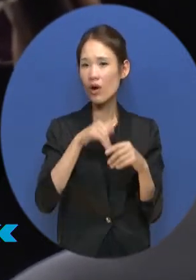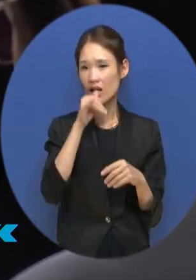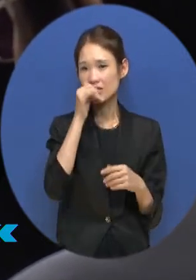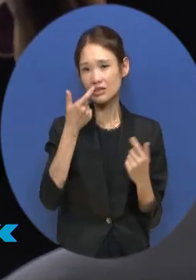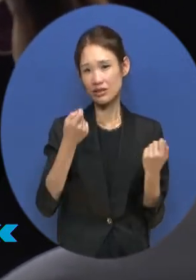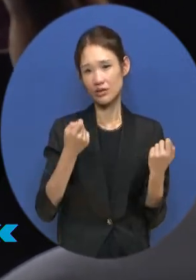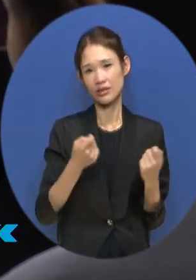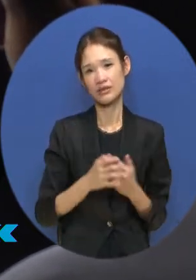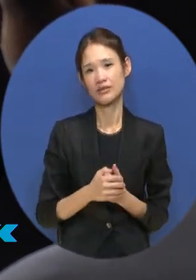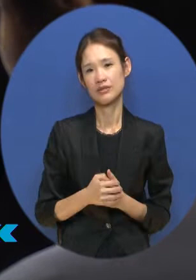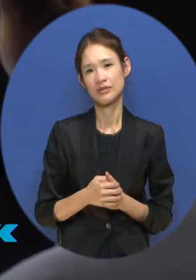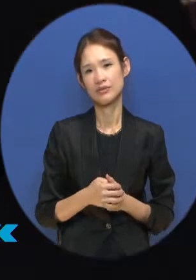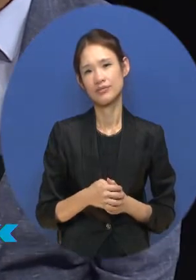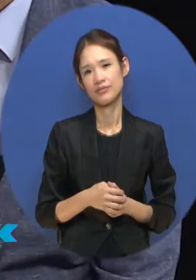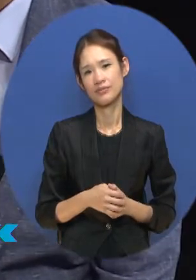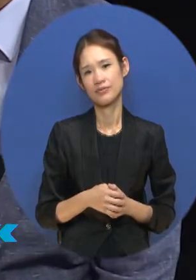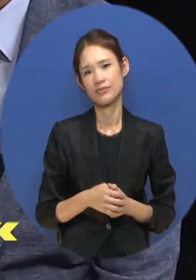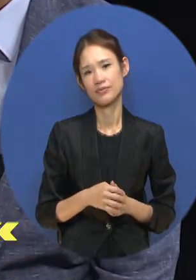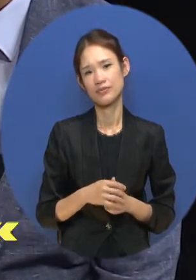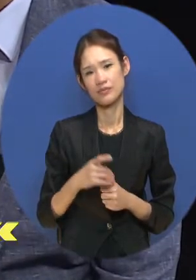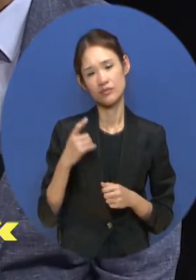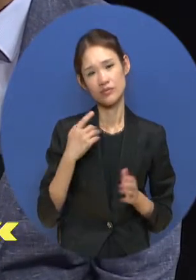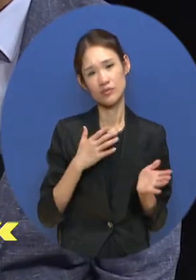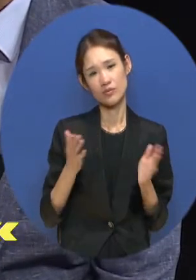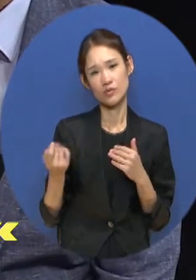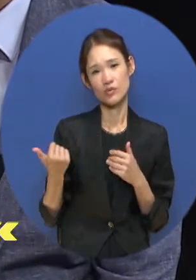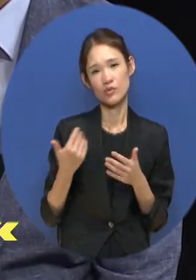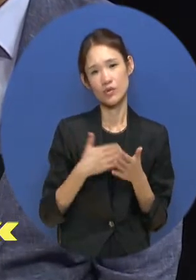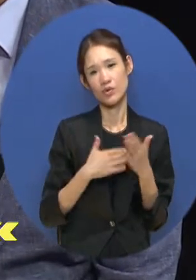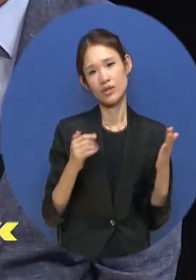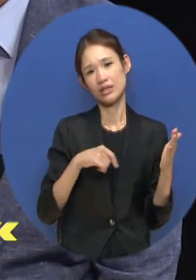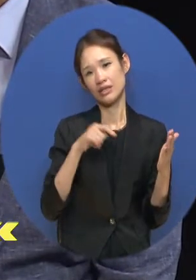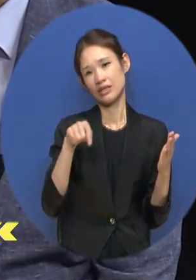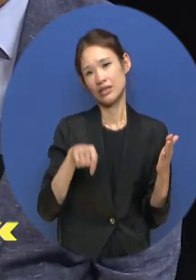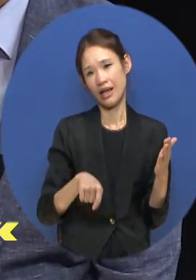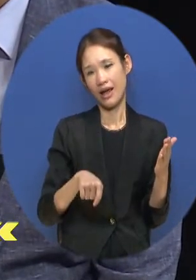합니다. 그런 반면에 또 객실 내에